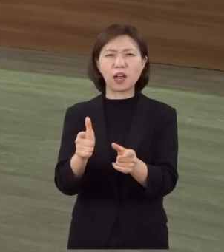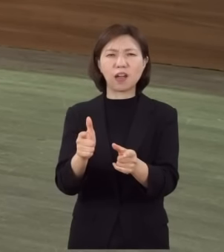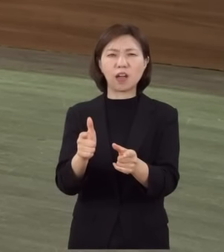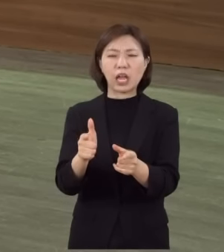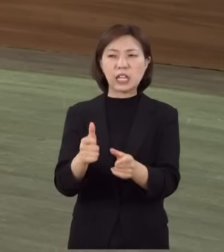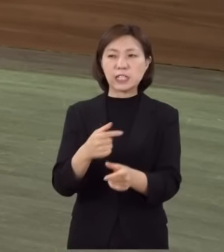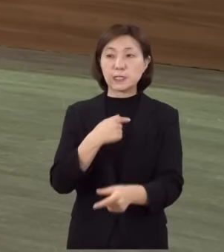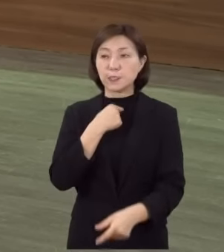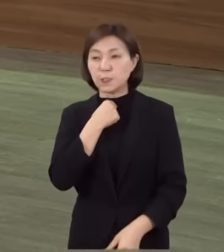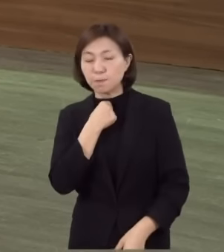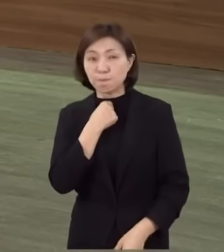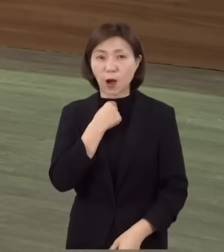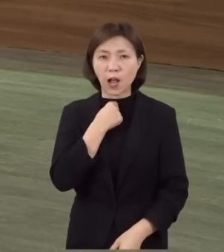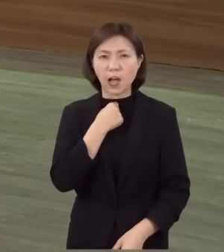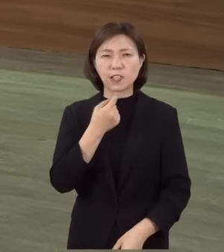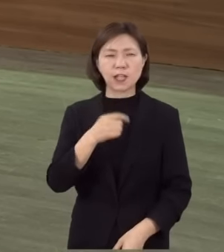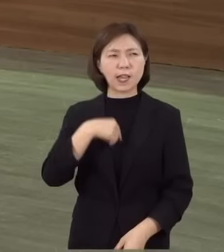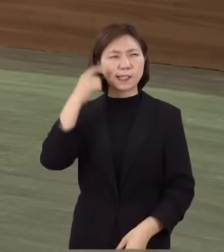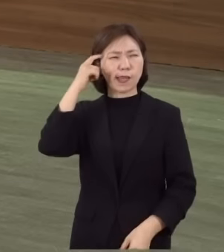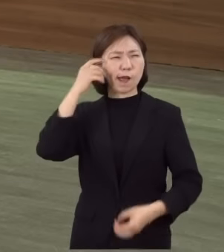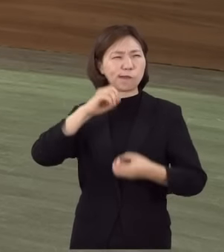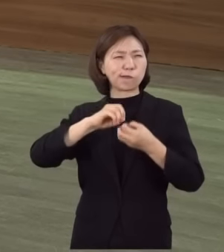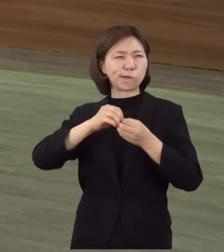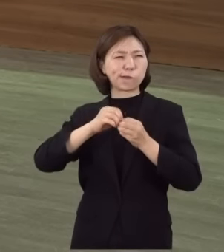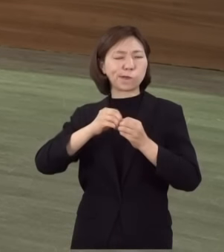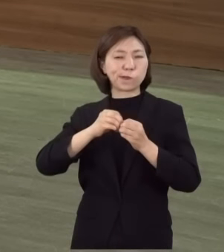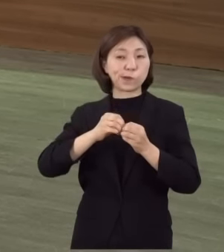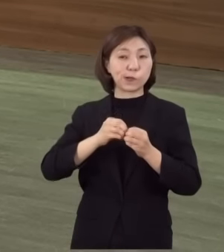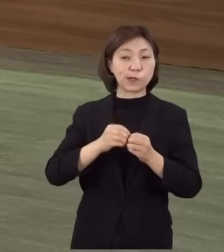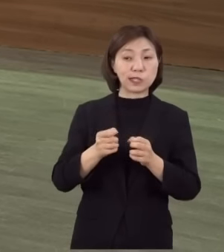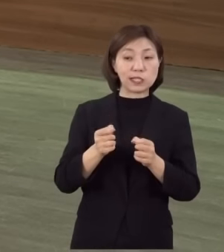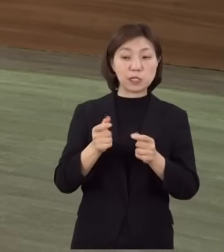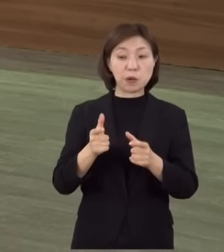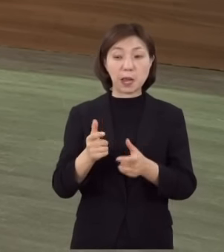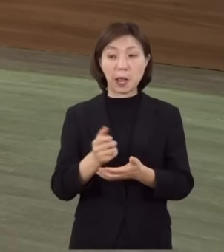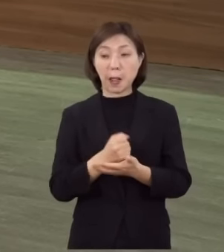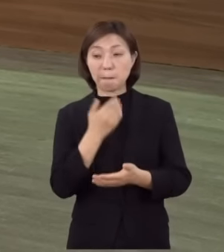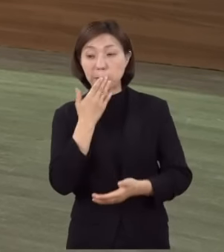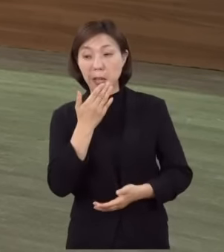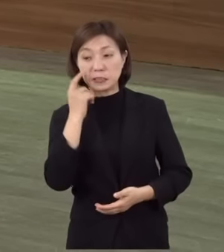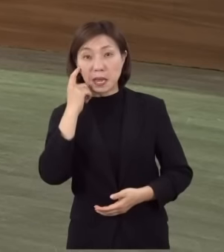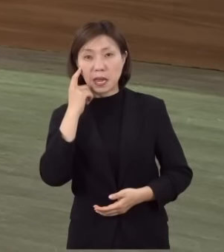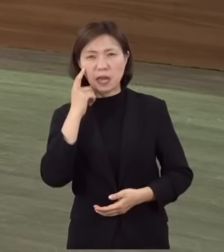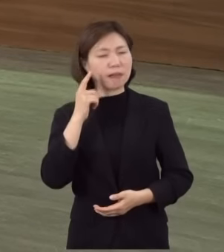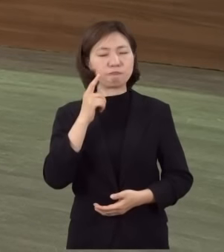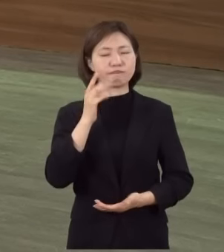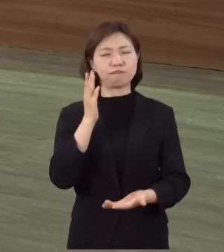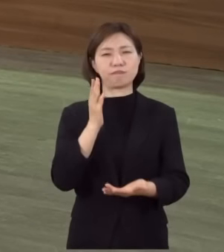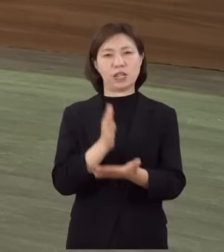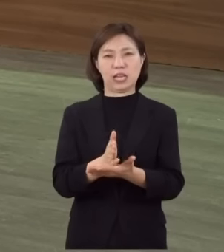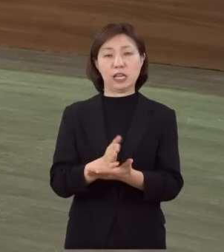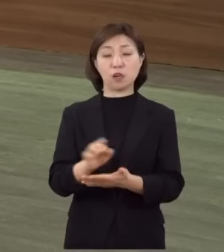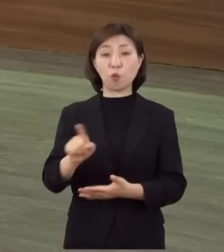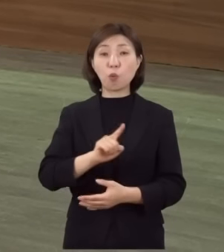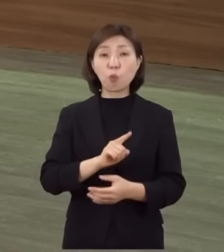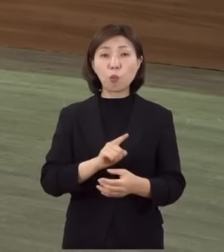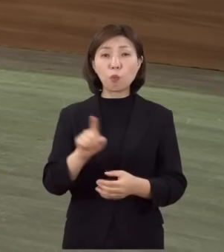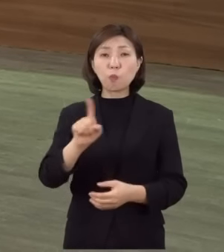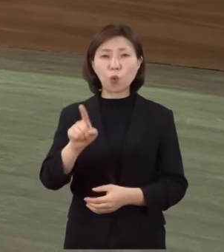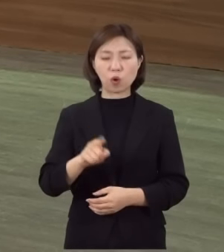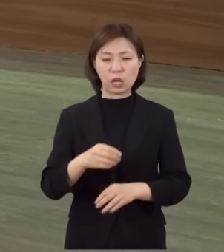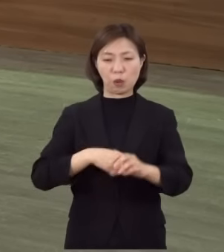하는데 헛되이 어리석은 마음으로 그 기회를 엿 본다면 오히려 자기도